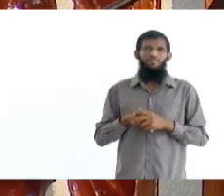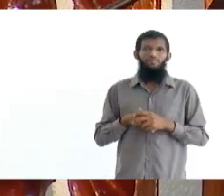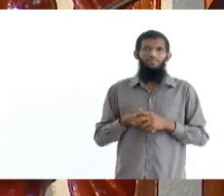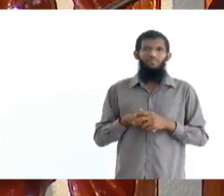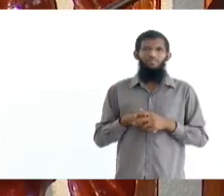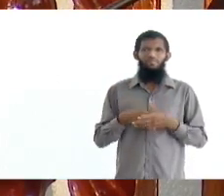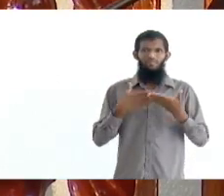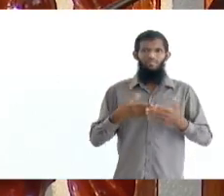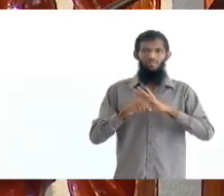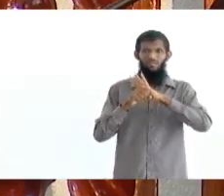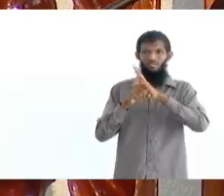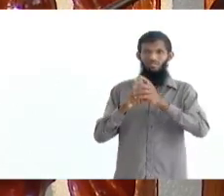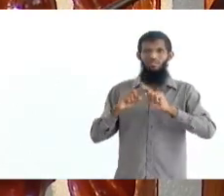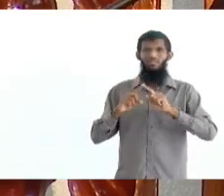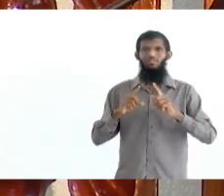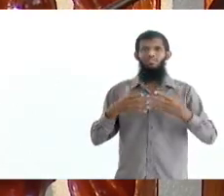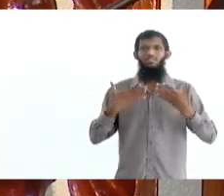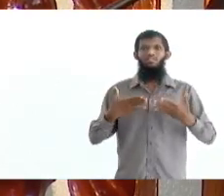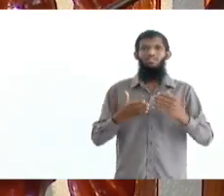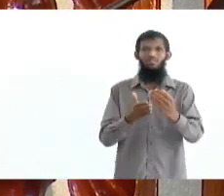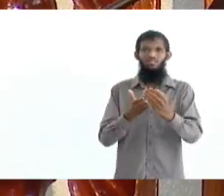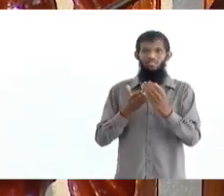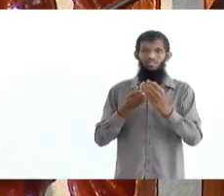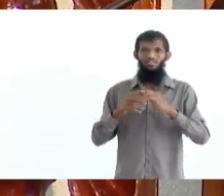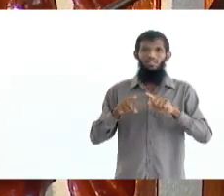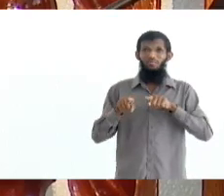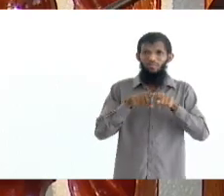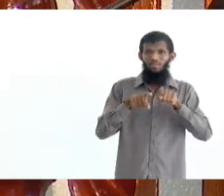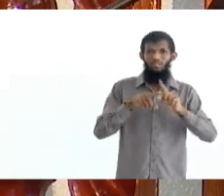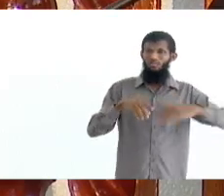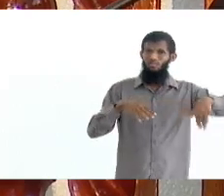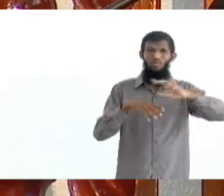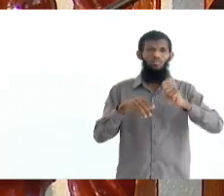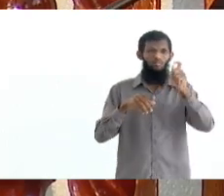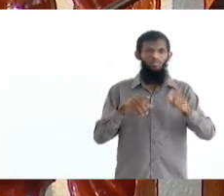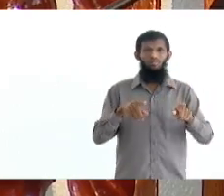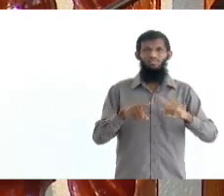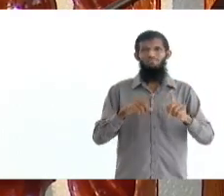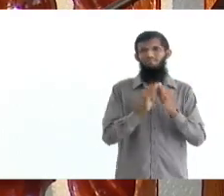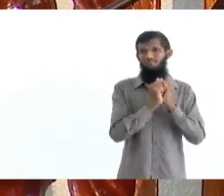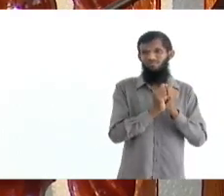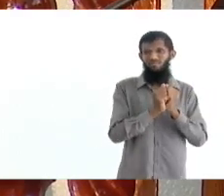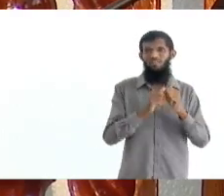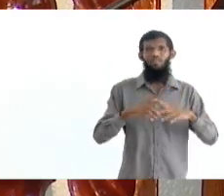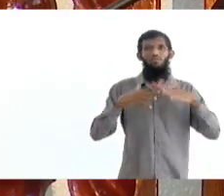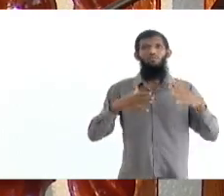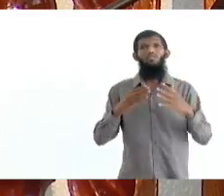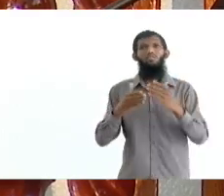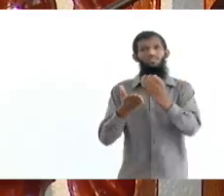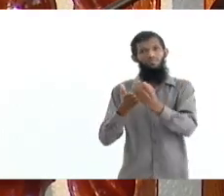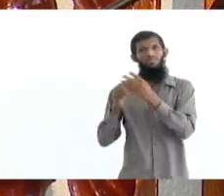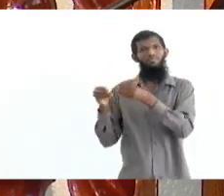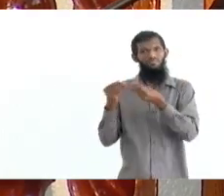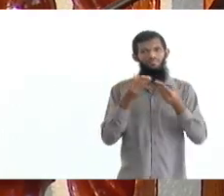ಬಲಿ ಮಡು ಕಮು ಇನ್ಸಾನಿಯತ್ ಸಲಾಮೆ ಕುರ್ಮ ಮಸಕ್ಕೆ ಕುರಾ ಎಂ ಮಿಹಾ ಫರಾತ್ ಕರ್ರಕ್ಕಾ ತೆರಿ ಕಮ ಸಲಾಮೆ